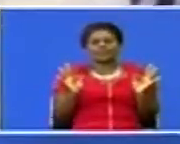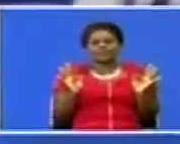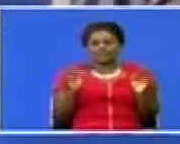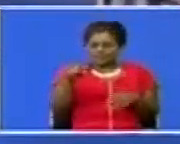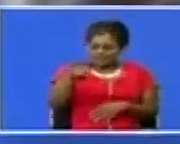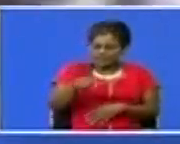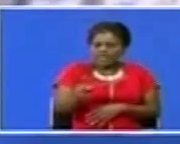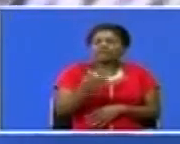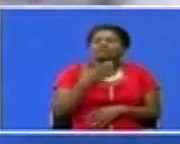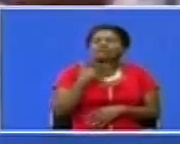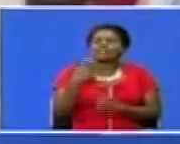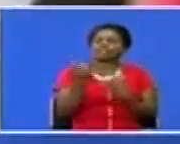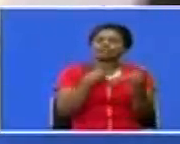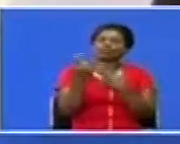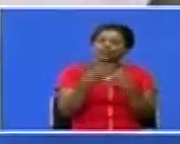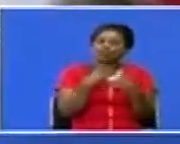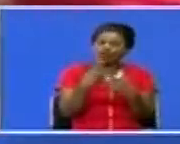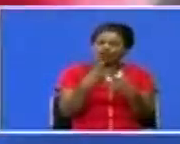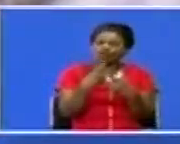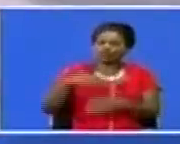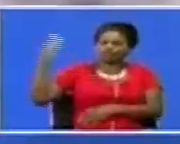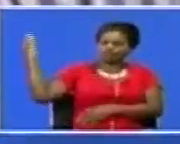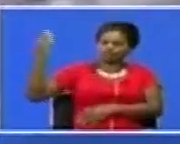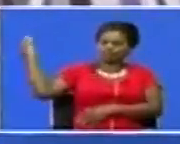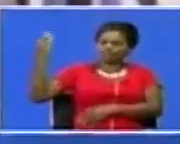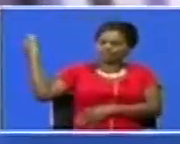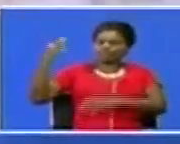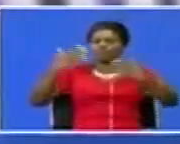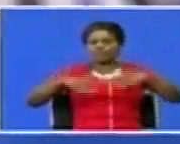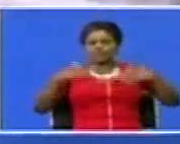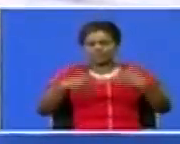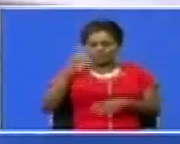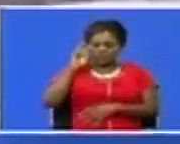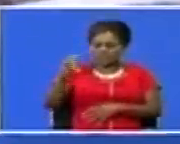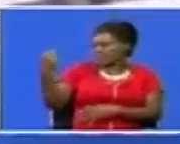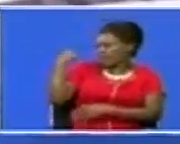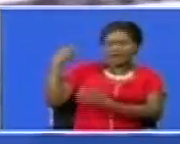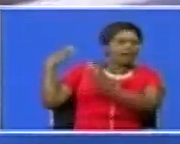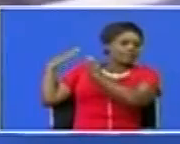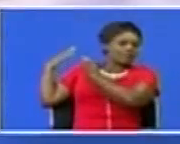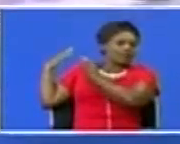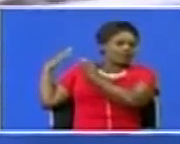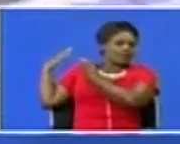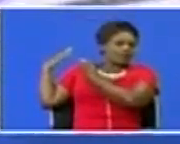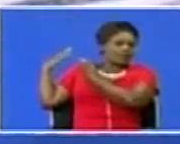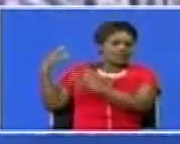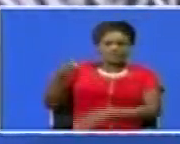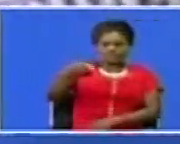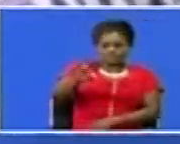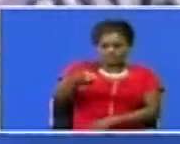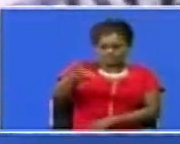Alifaa kuzungumza na kuweza kuwahutubia kama unavyoona nyuma ni